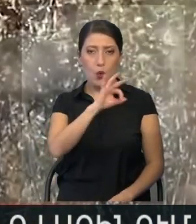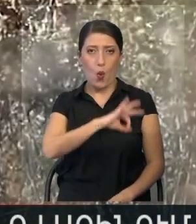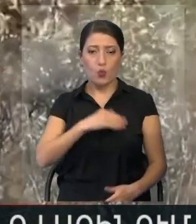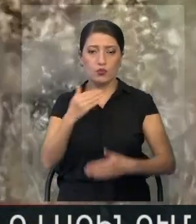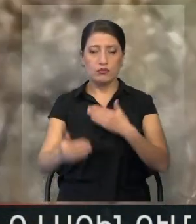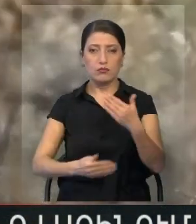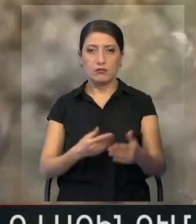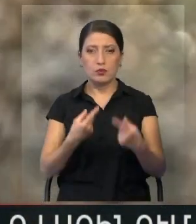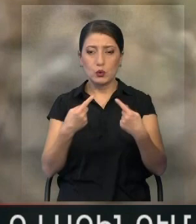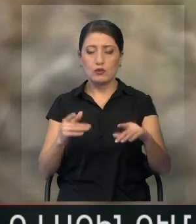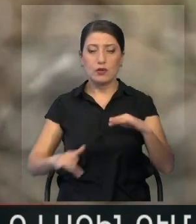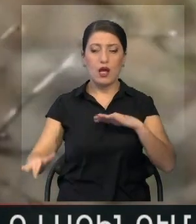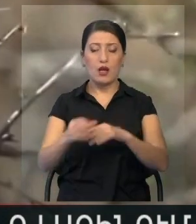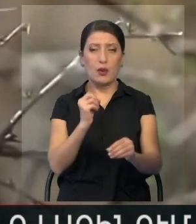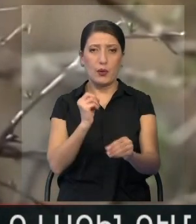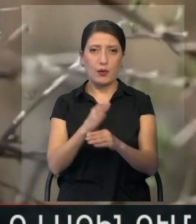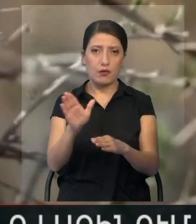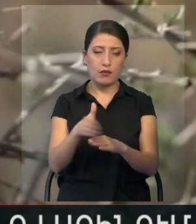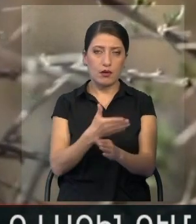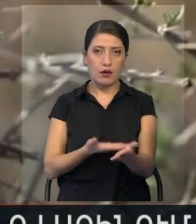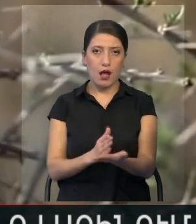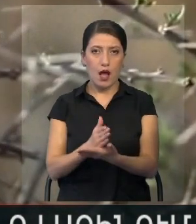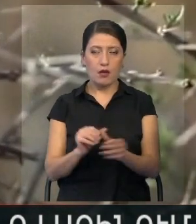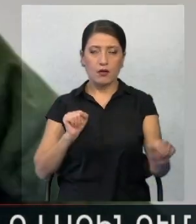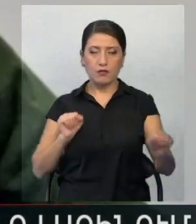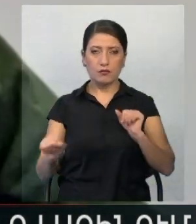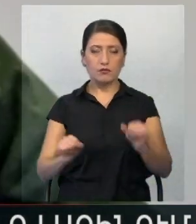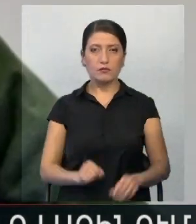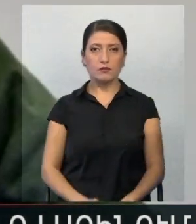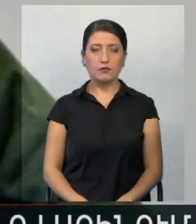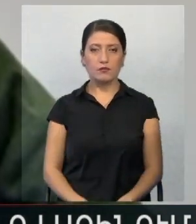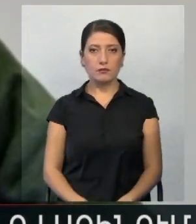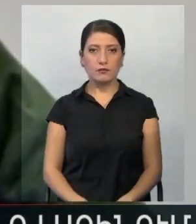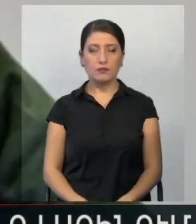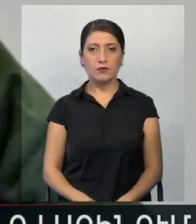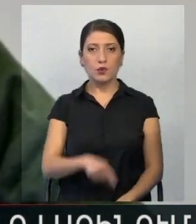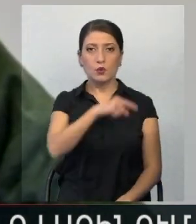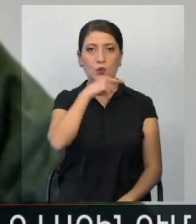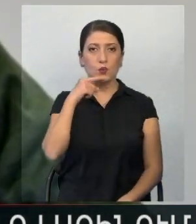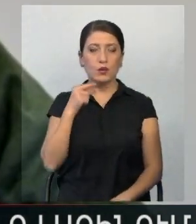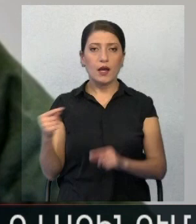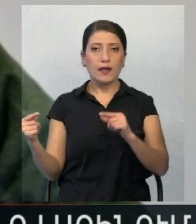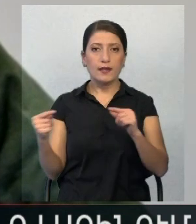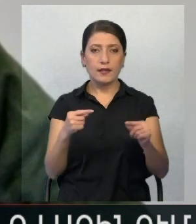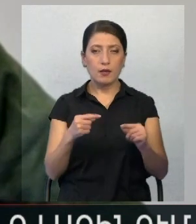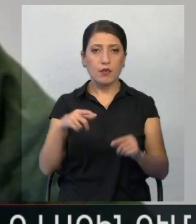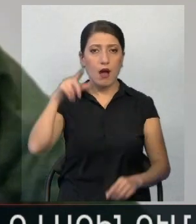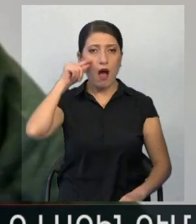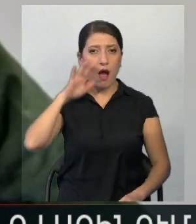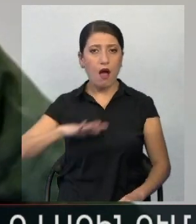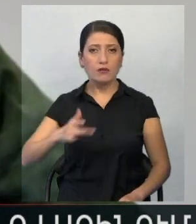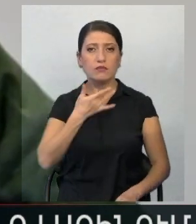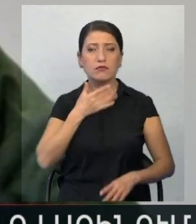տանում, մյուսին տարածաշրջանից դուրս մղելու քաղաքականություն վարում։ Այն որ հագար ռուսական տրամադրությունները Հայաստանում հասել